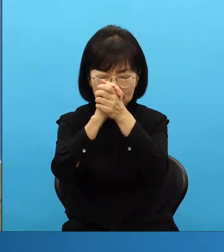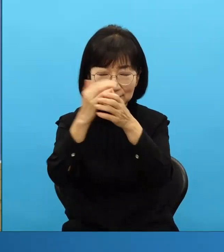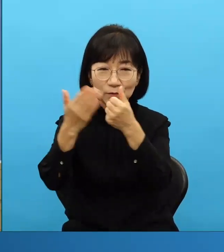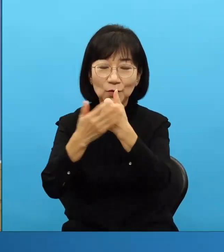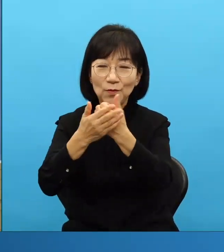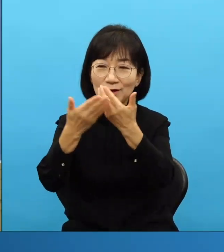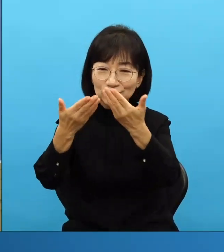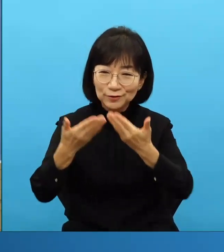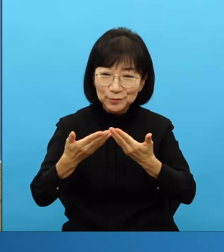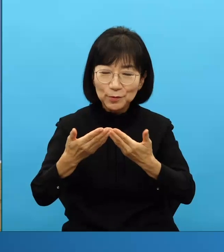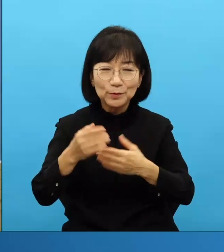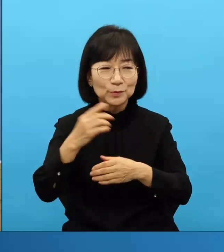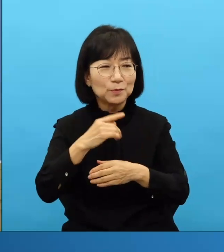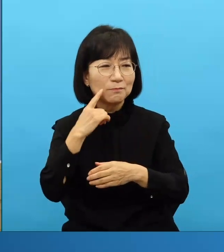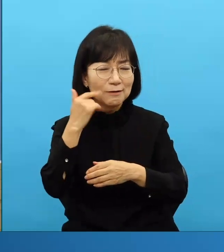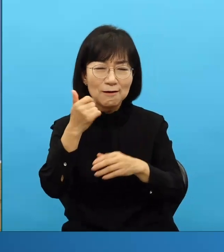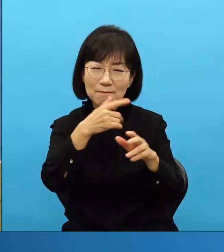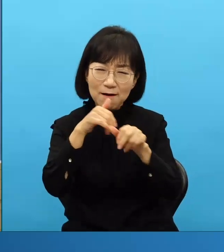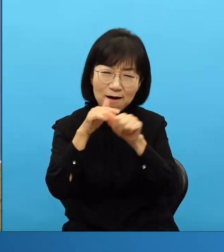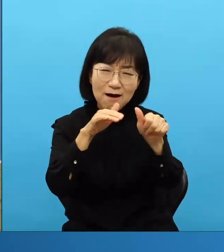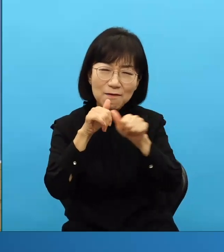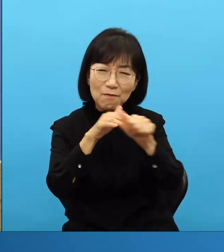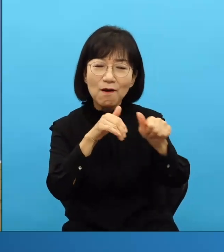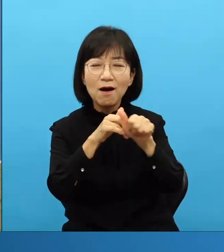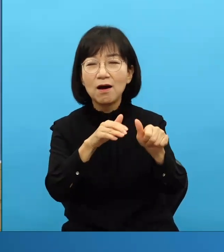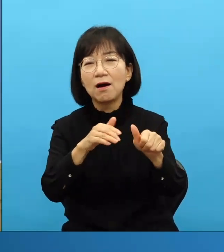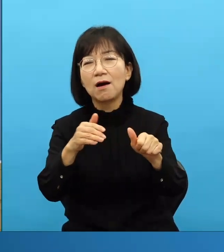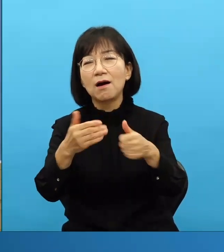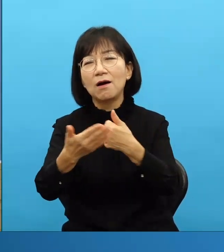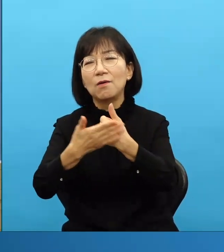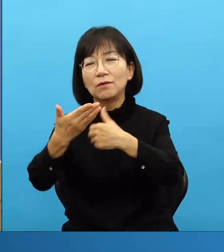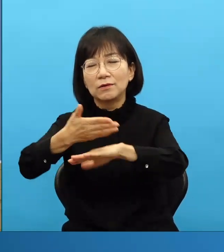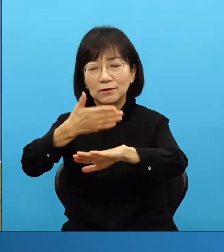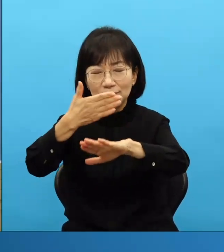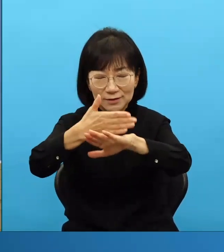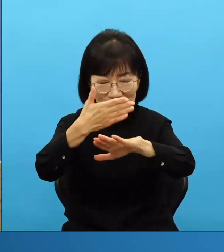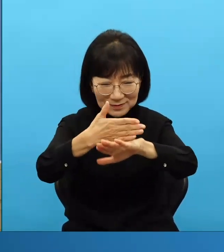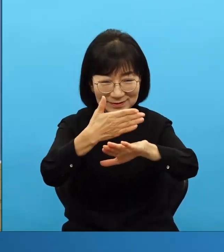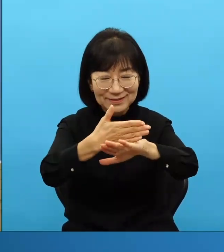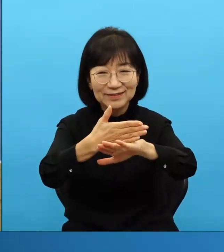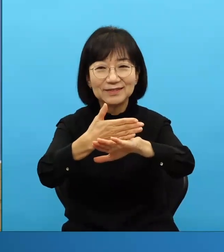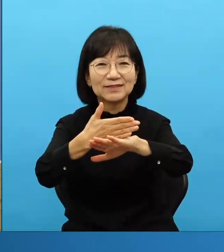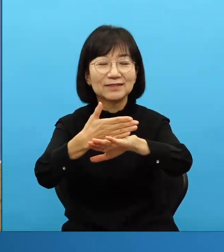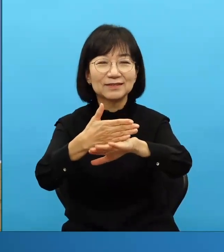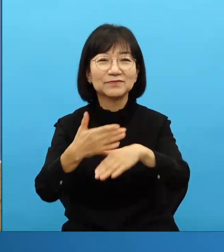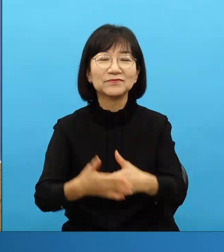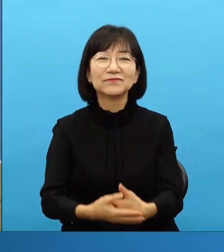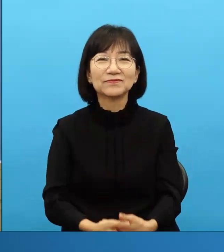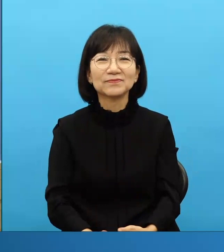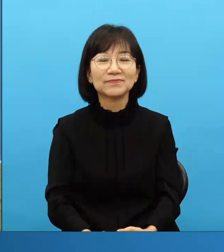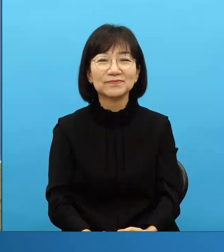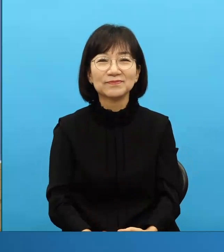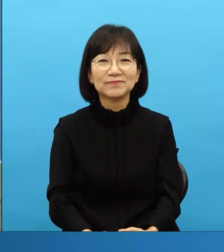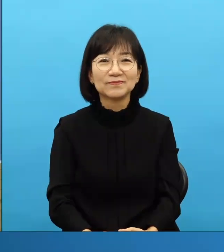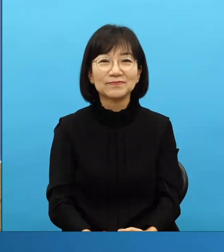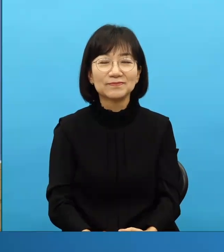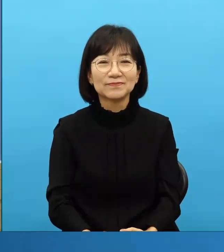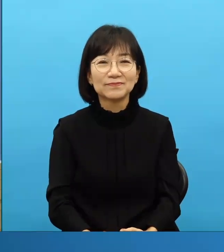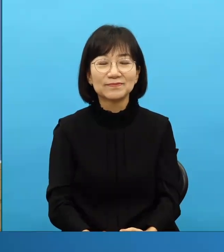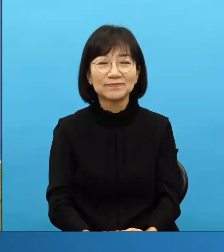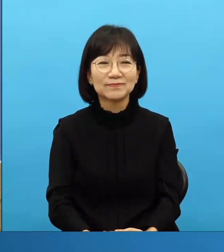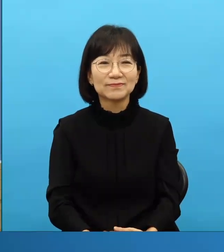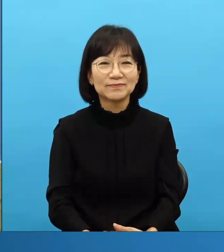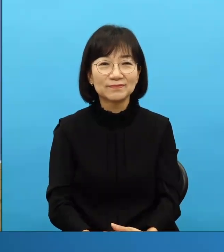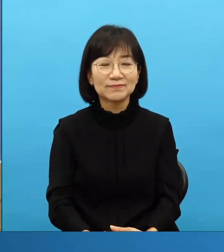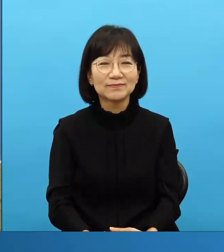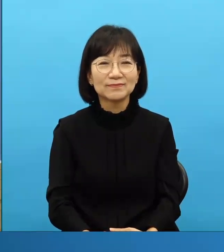너무너무 감사드립니다. And it's been a long time, but when we are establishing our Emmanuel Soul Church, our Emmanuel Busan, you prayed for us, supported us, sent us even pastors,